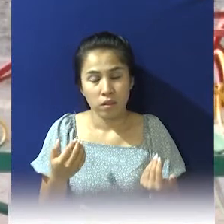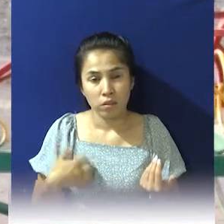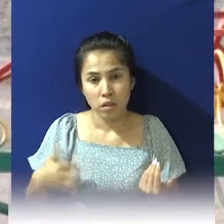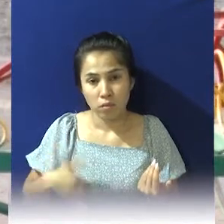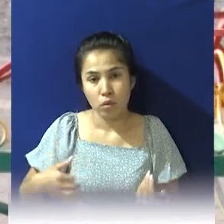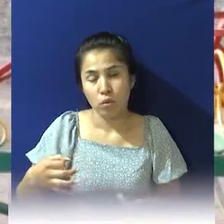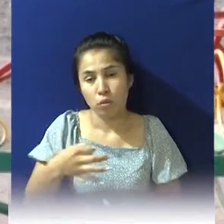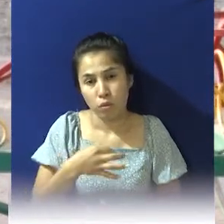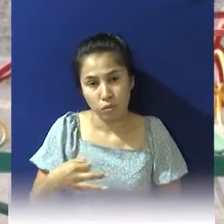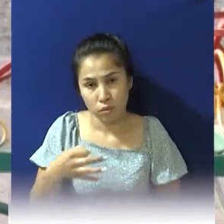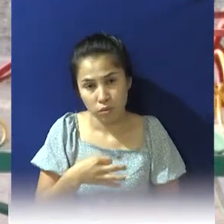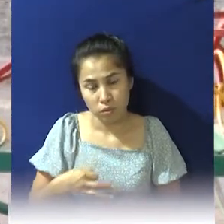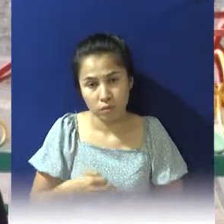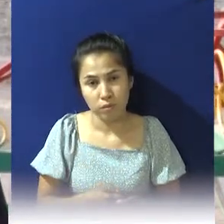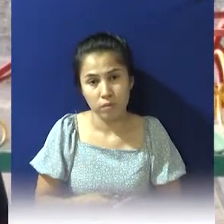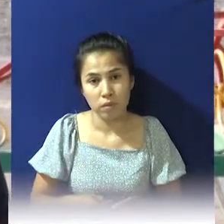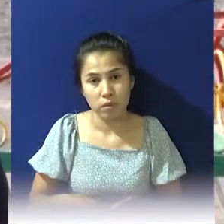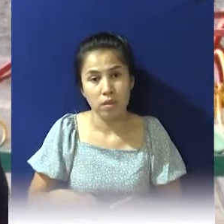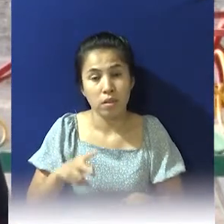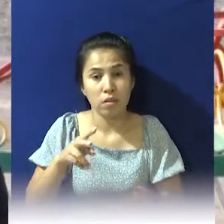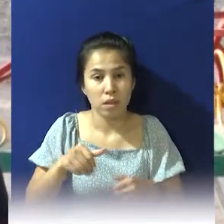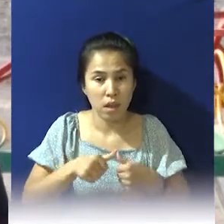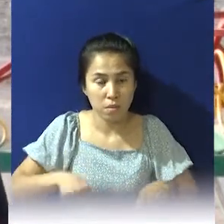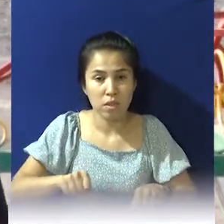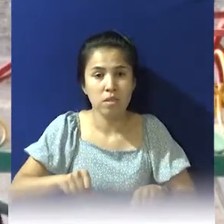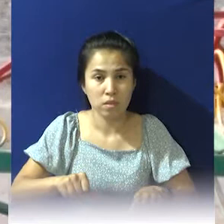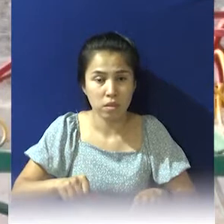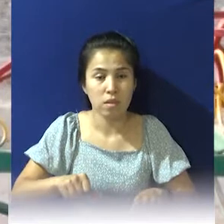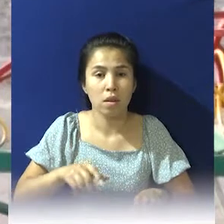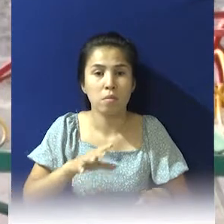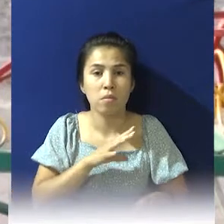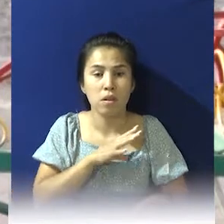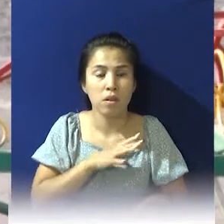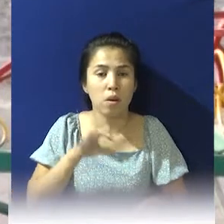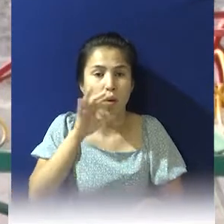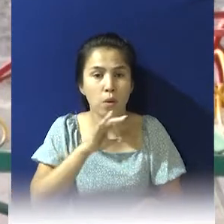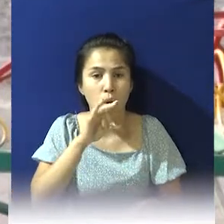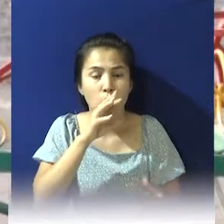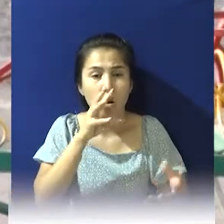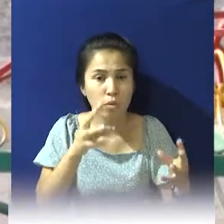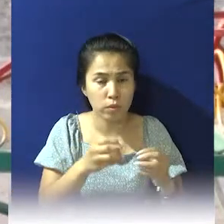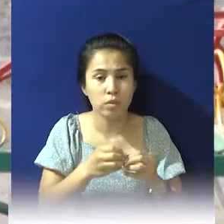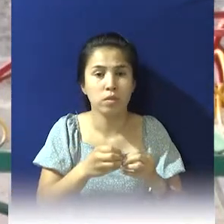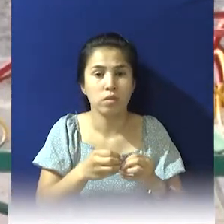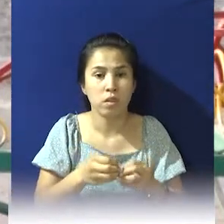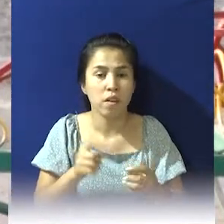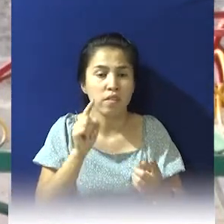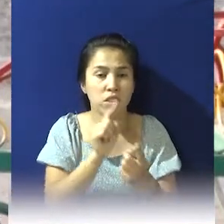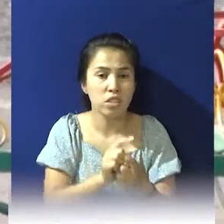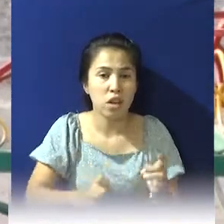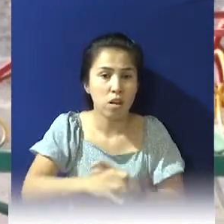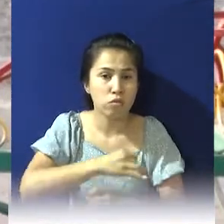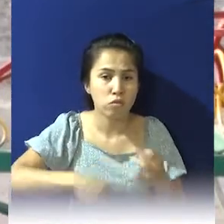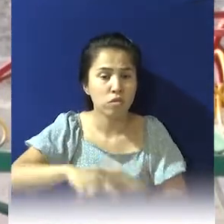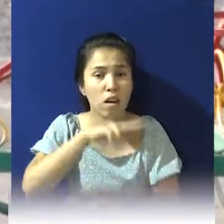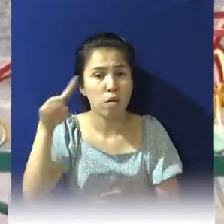Наш вопиющий глаз никто не слышит. Живем в постоянном страхе за свои жизни и жизни своих детей. Колодцы, как видите,